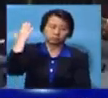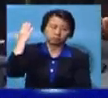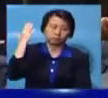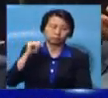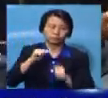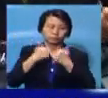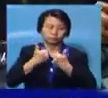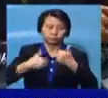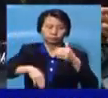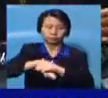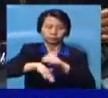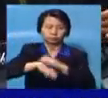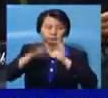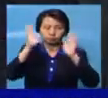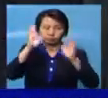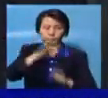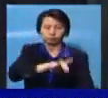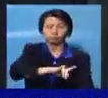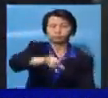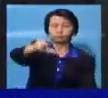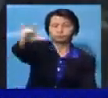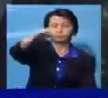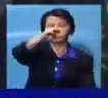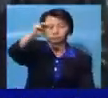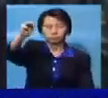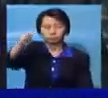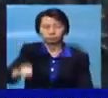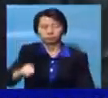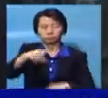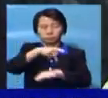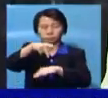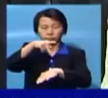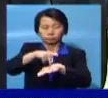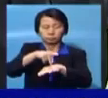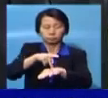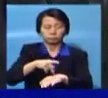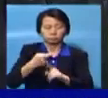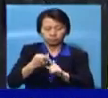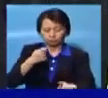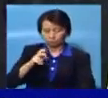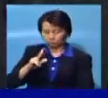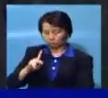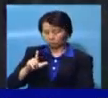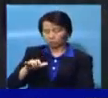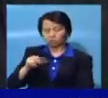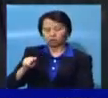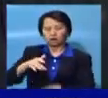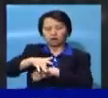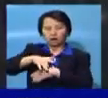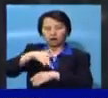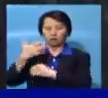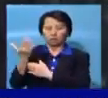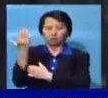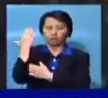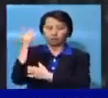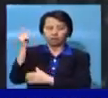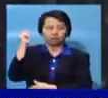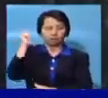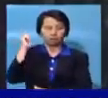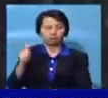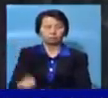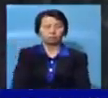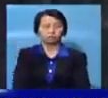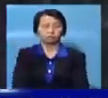Skuad bola sepak negara berlepas ke Manila dari lapangan terbang antarabangsa Kuala Lumpur KLIA awal pagi tadi.